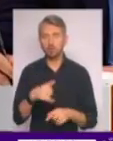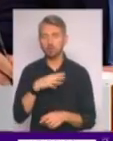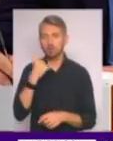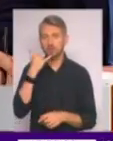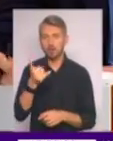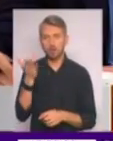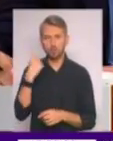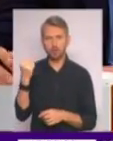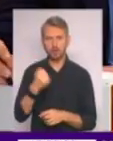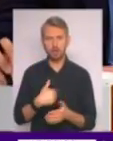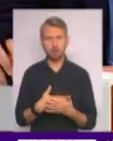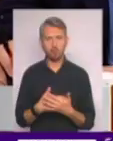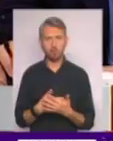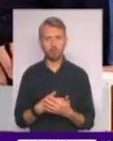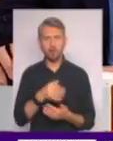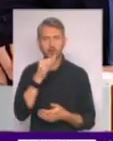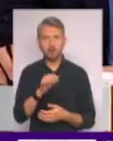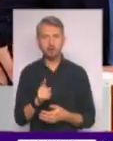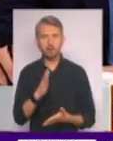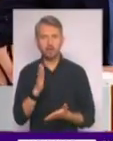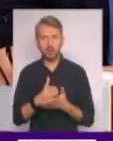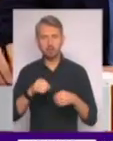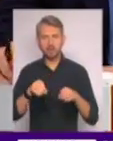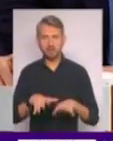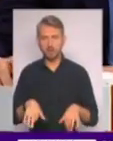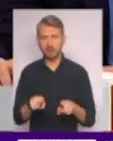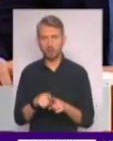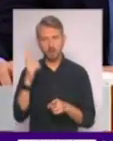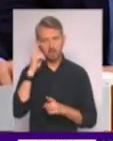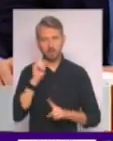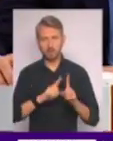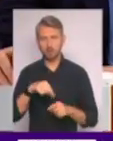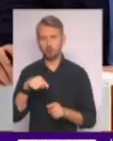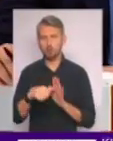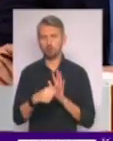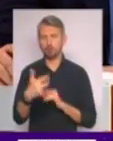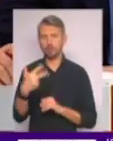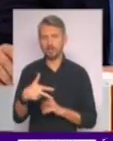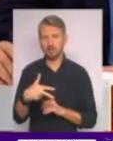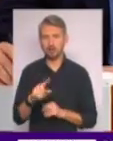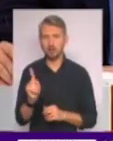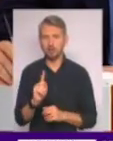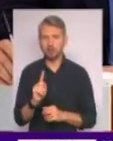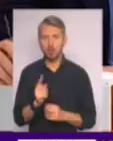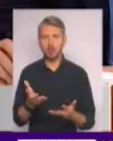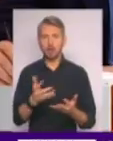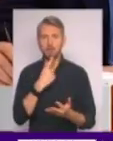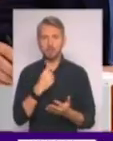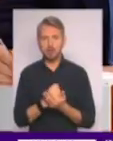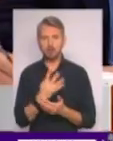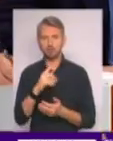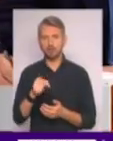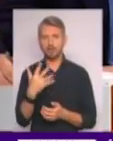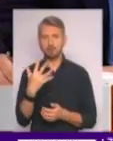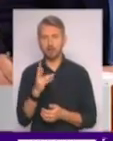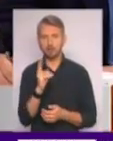на той неделе, по-моему, сказали, что есть постановление такое Киеврады, номер 630, что приняли 4,5